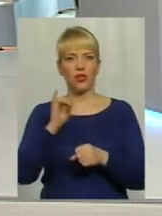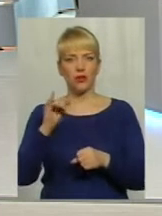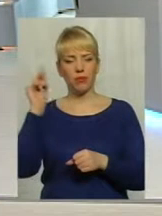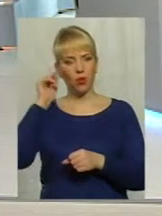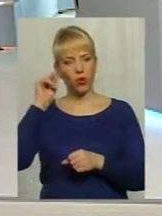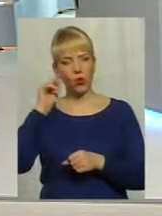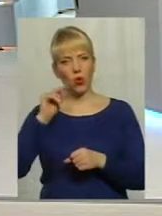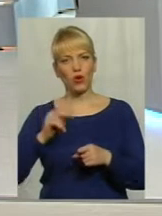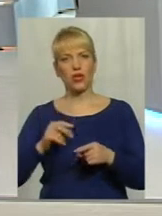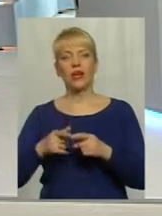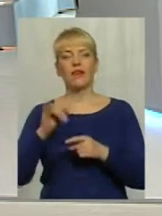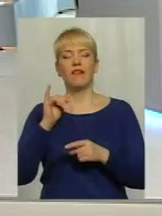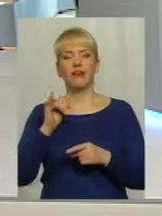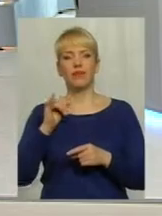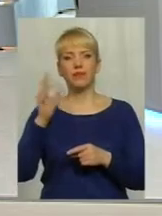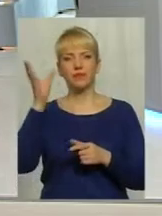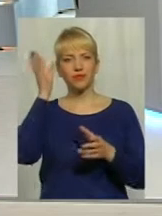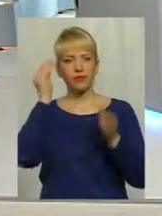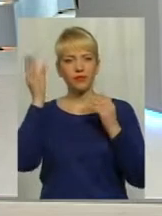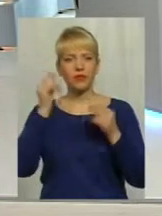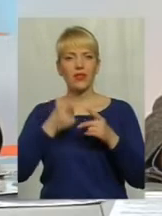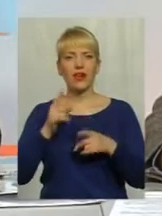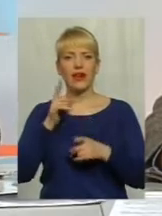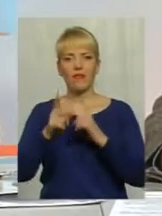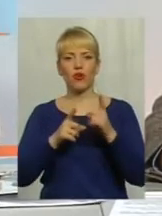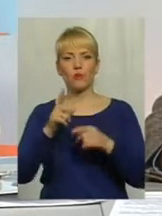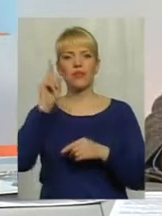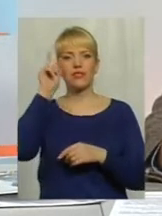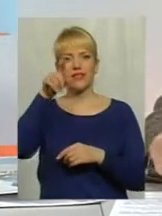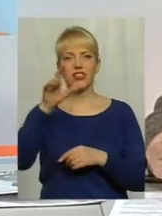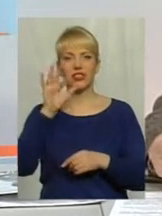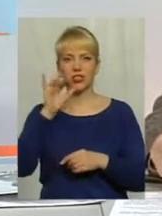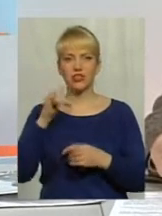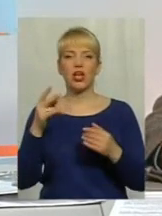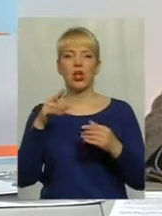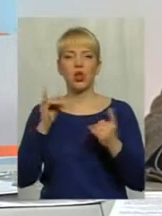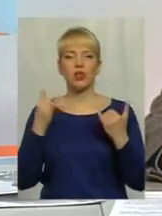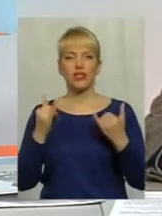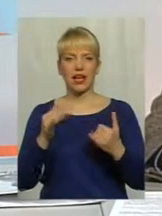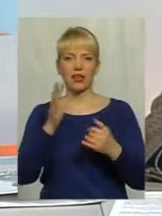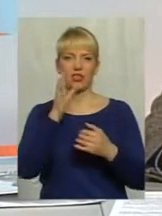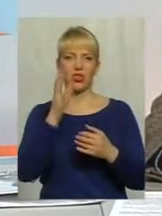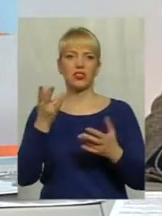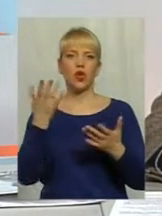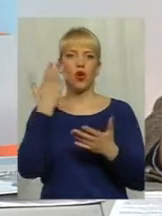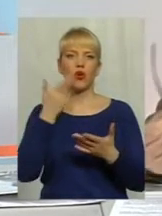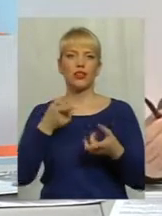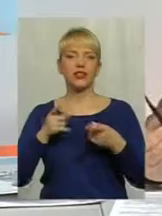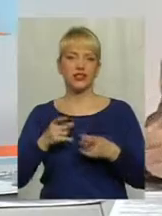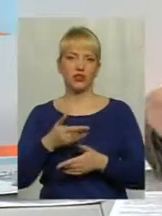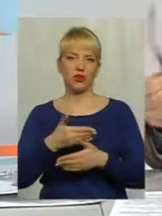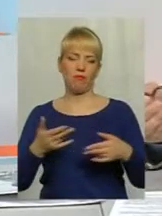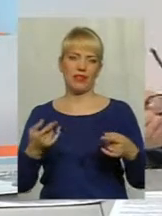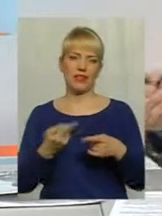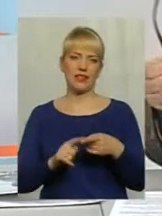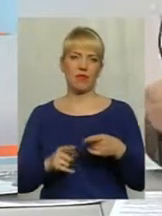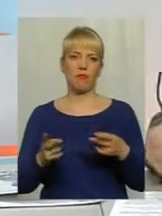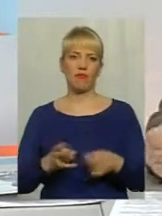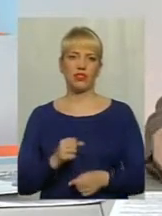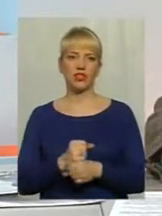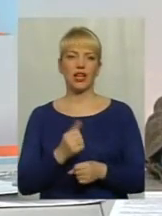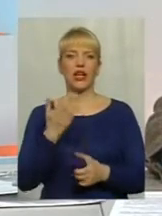тоді, в ті часи, то, я думаю, зараз настав час, коли дійсно ми повинні це зробити. І якщо одним із